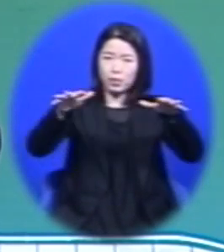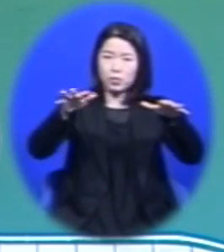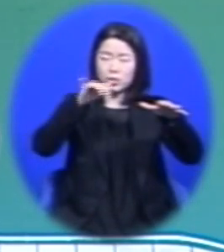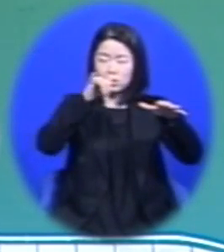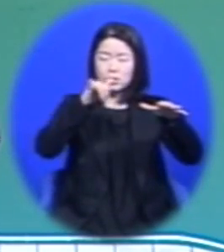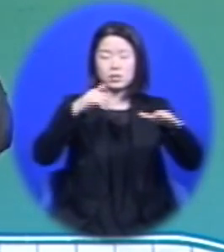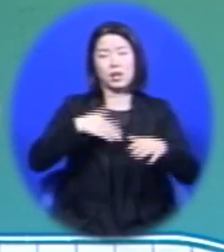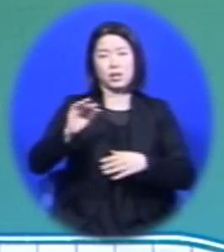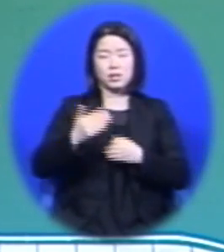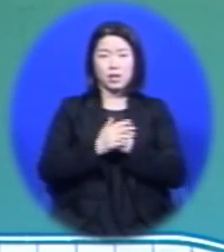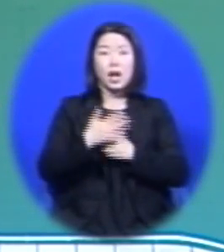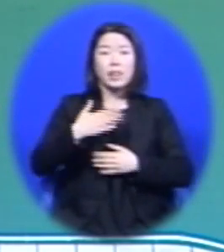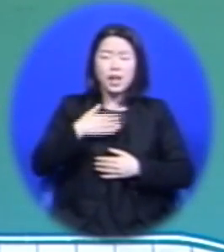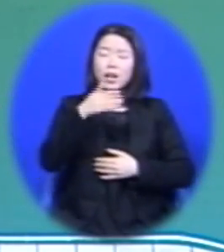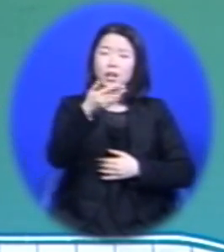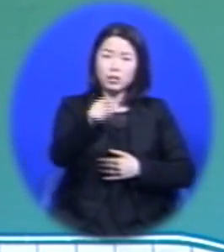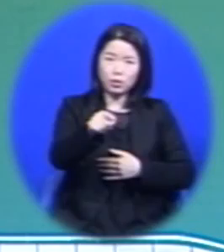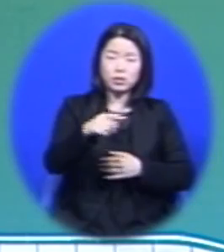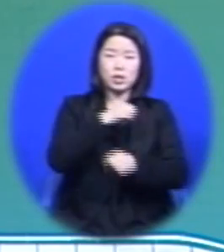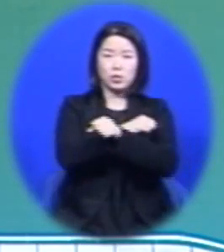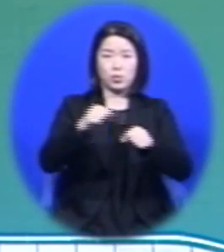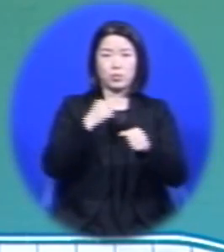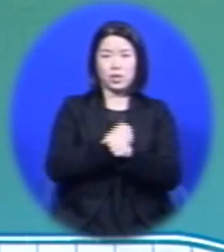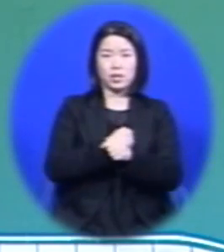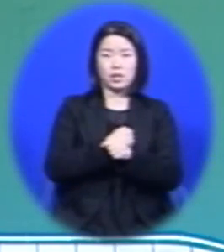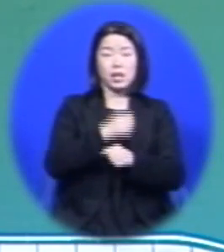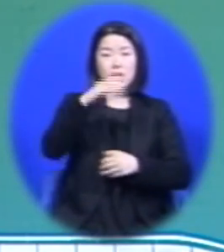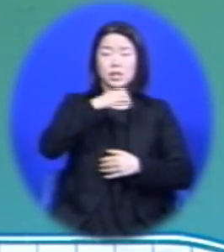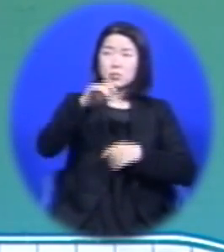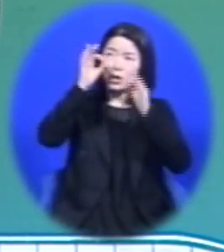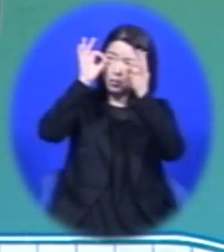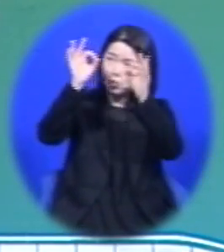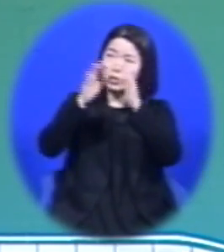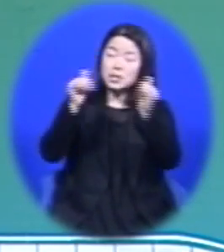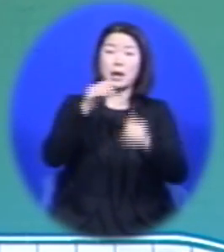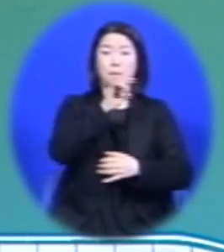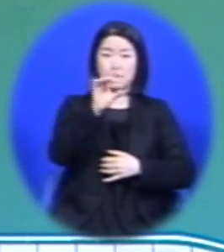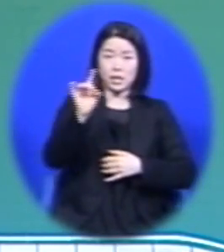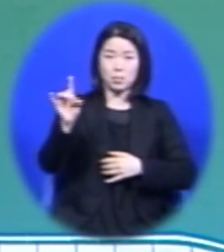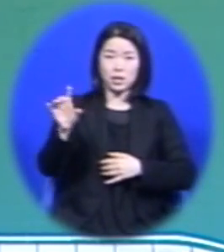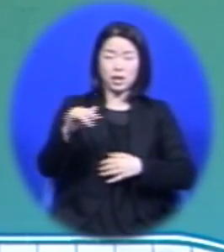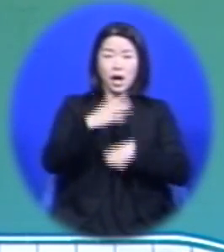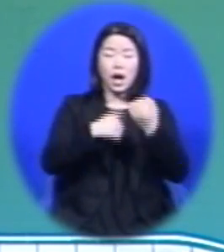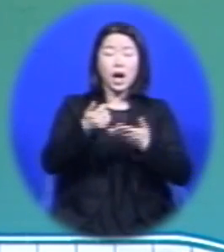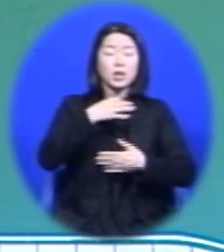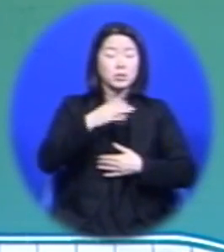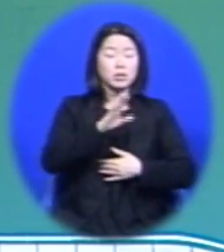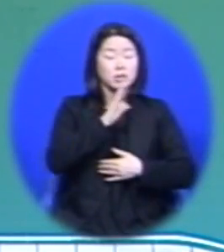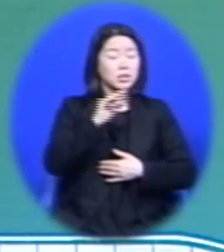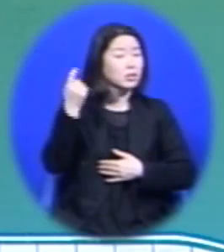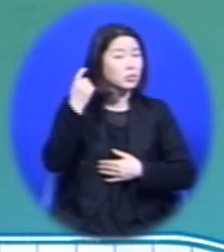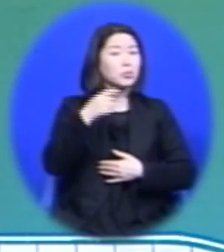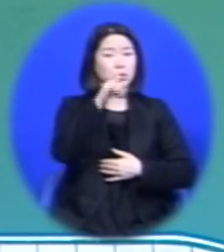있습니까? 내가 너를 용서한다. 십자가를 보는 사람들마다 하나님의 음성을 사실 듣고 있는